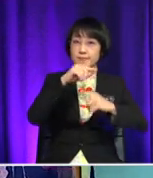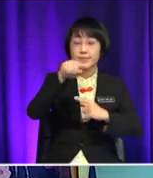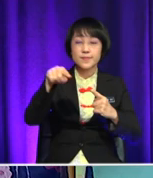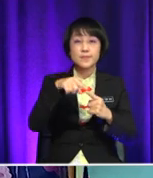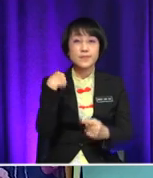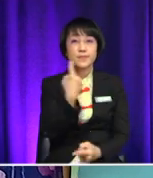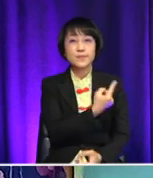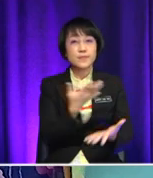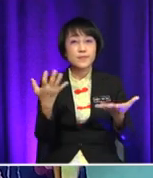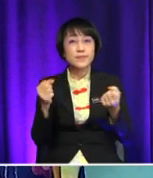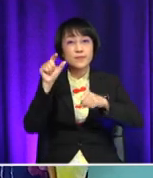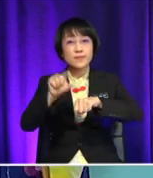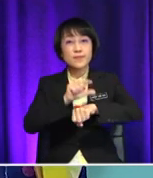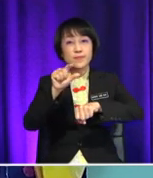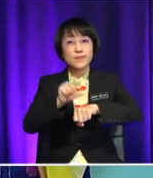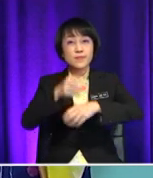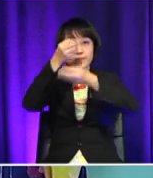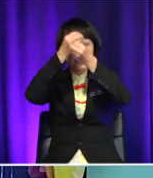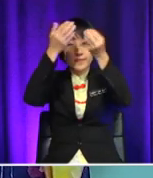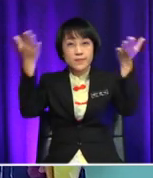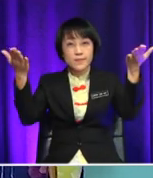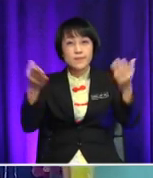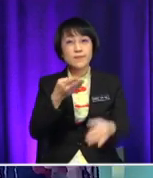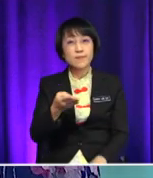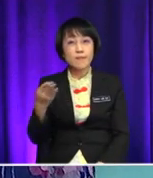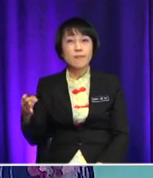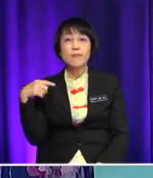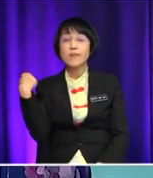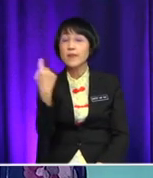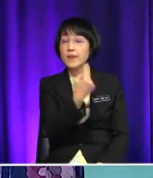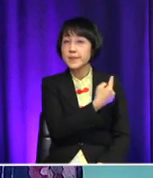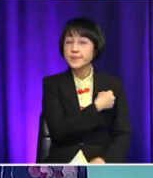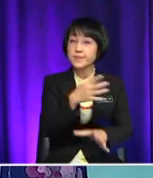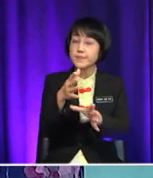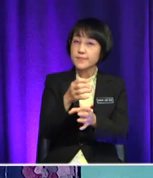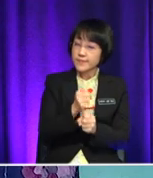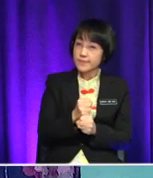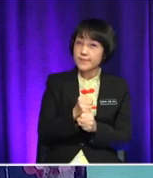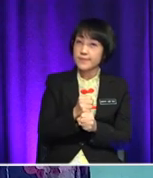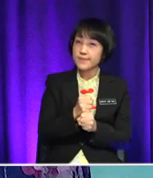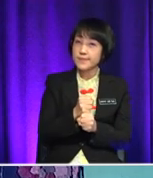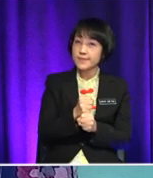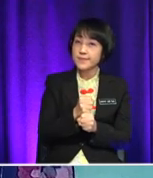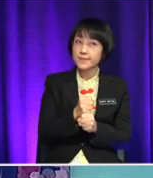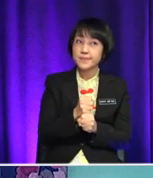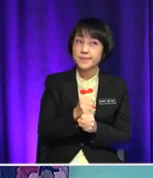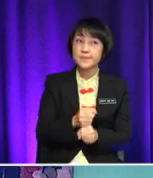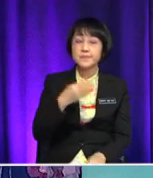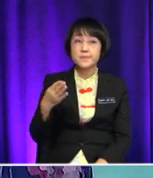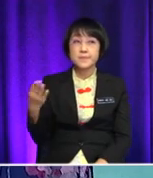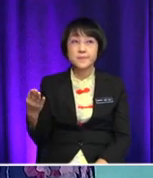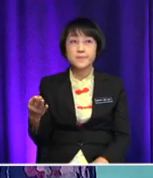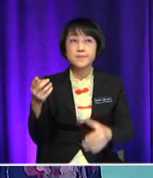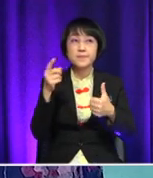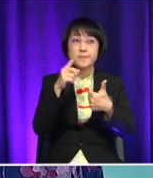mengaplikasikan maklumat ataupun bahan yang kita dapat tuh ya sama Aduh bahan 1